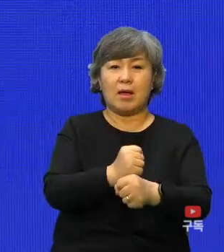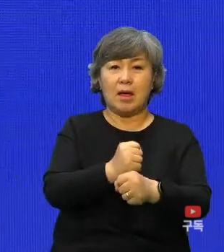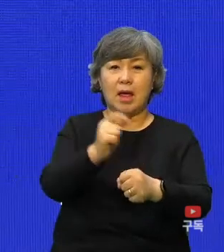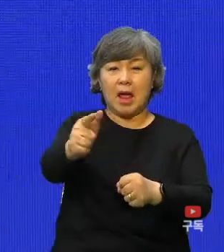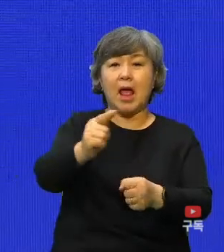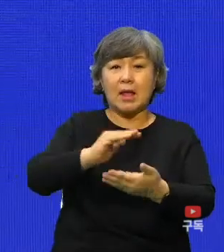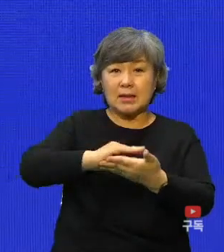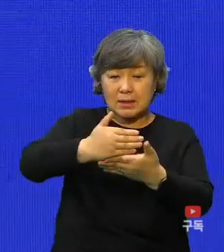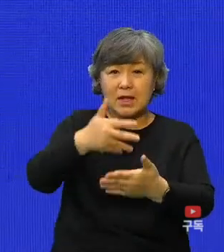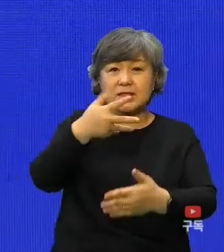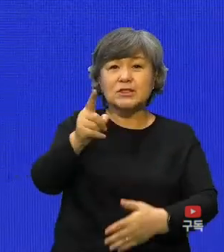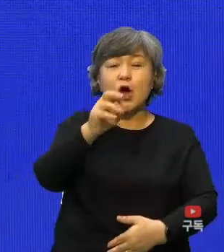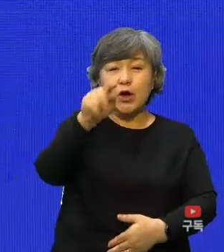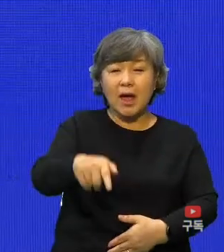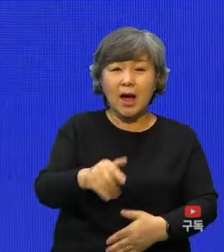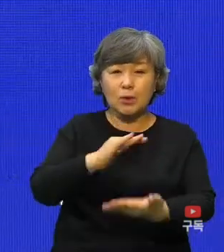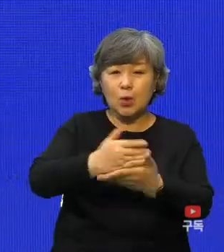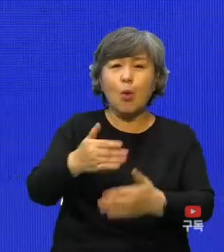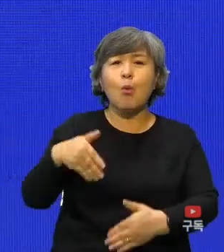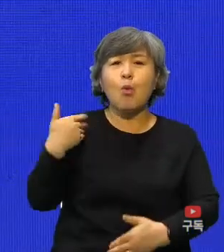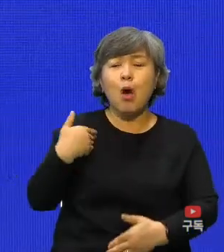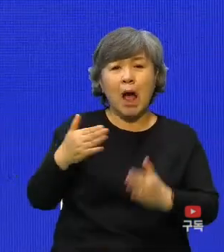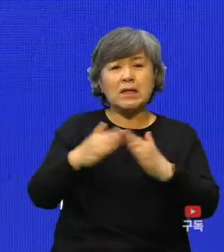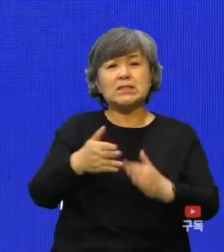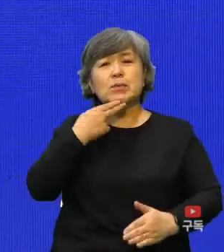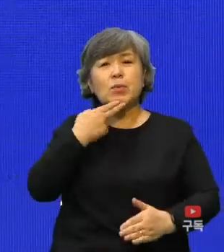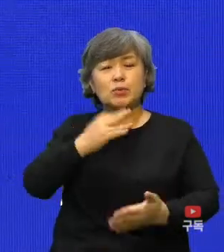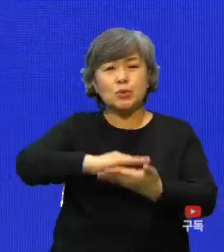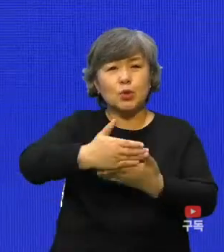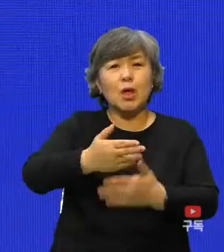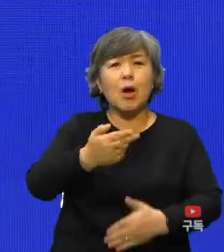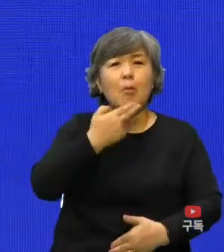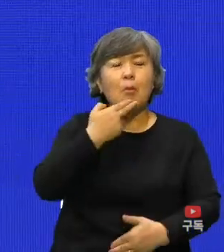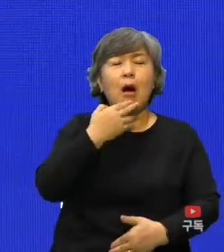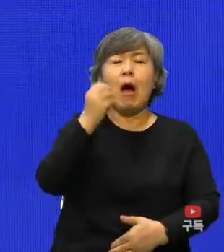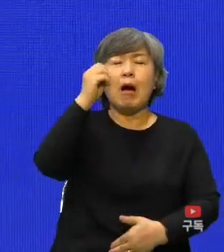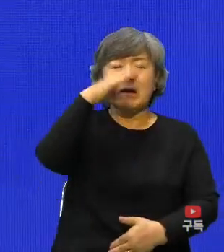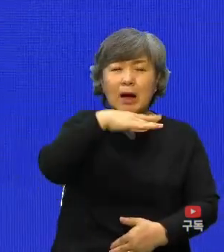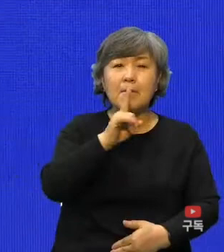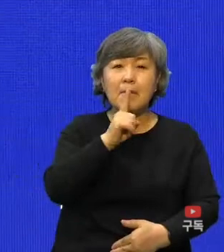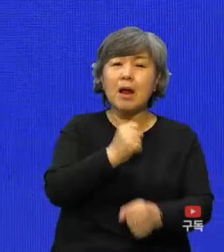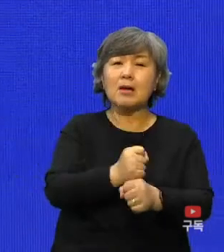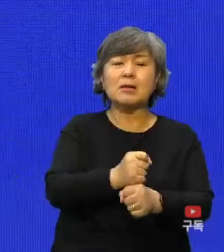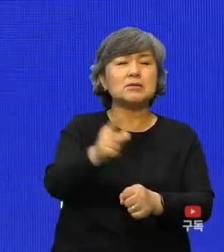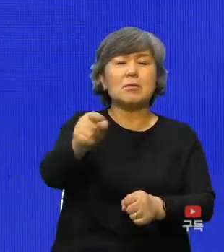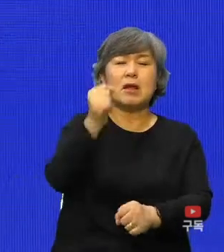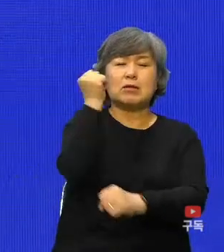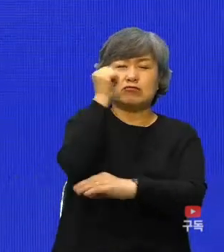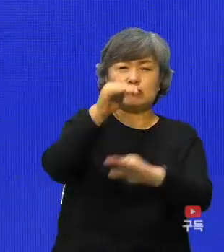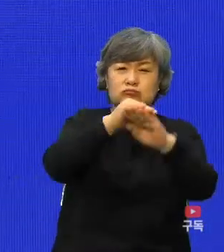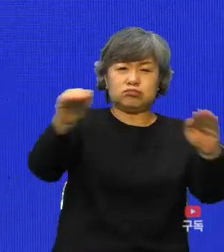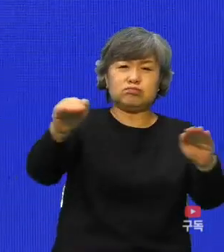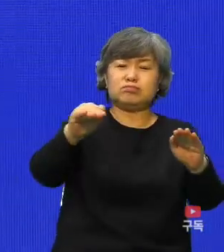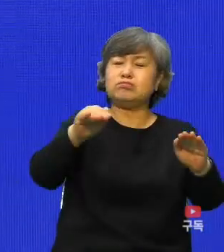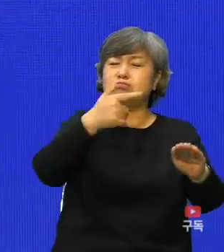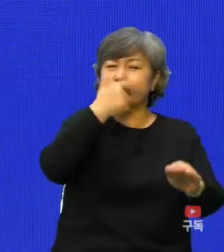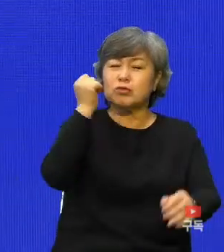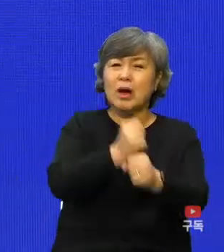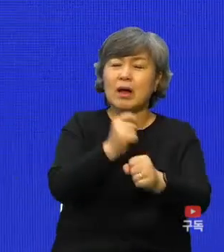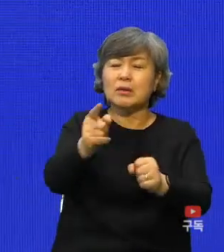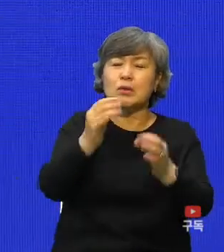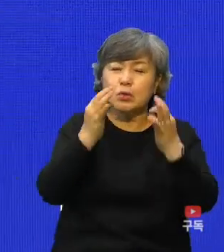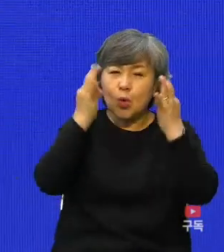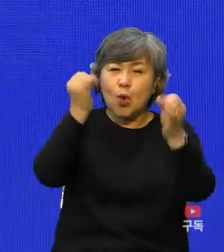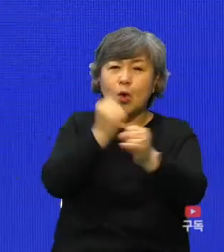뭔지도 모르는 후보, 집이 없어서 청약통장이 없다고 태연하게 답하는 수준 미달의 후보를 지키려고 안간힘을